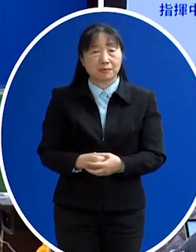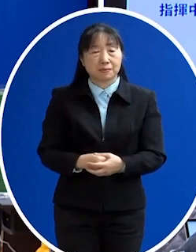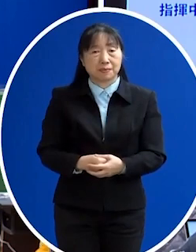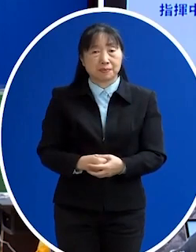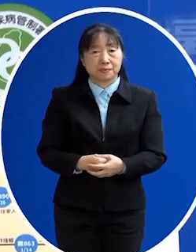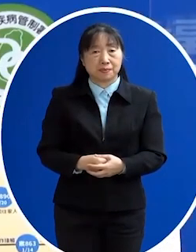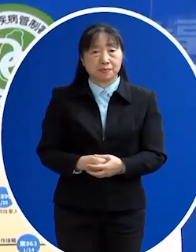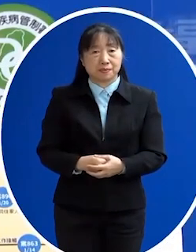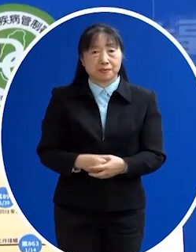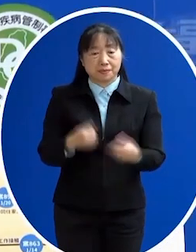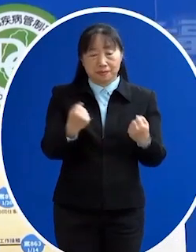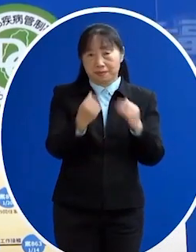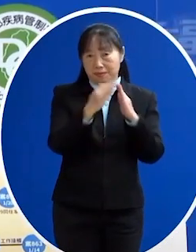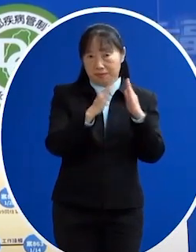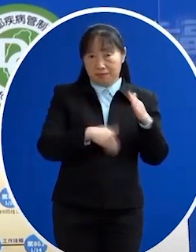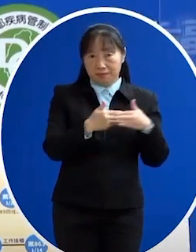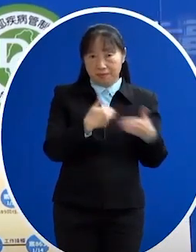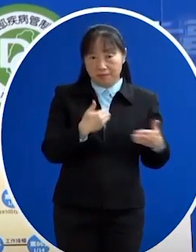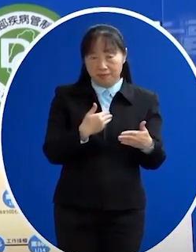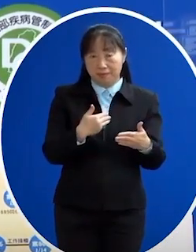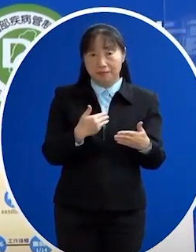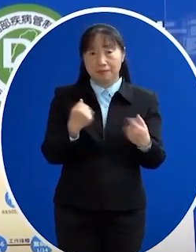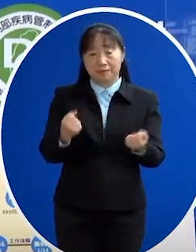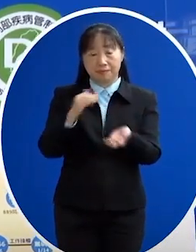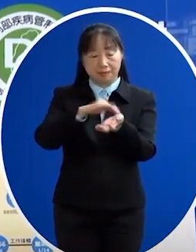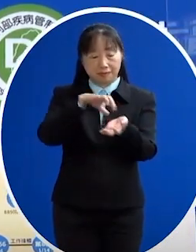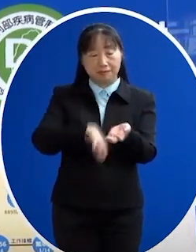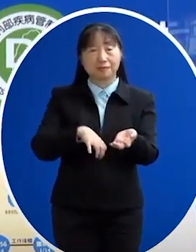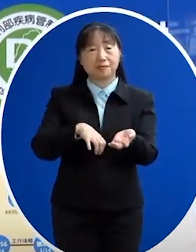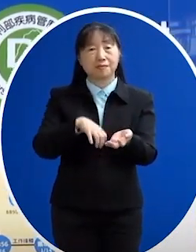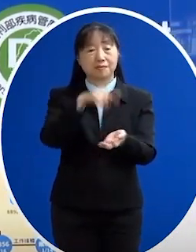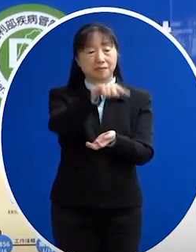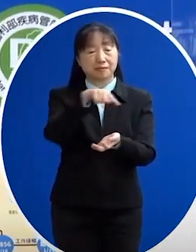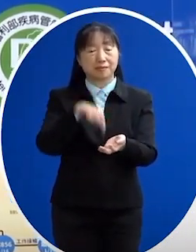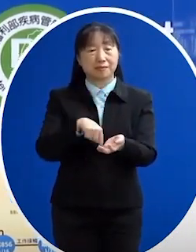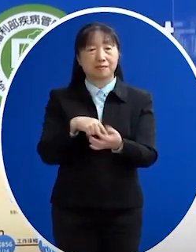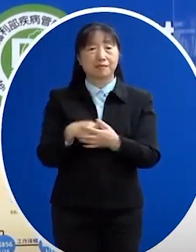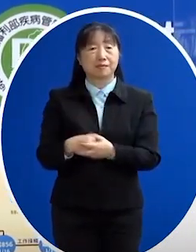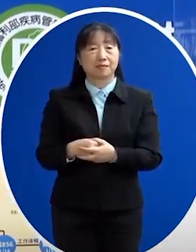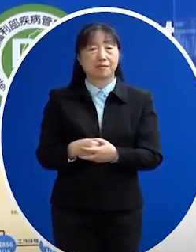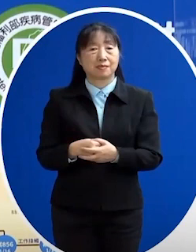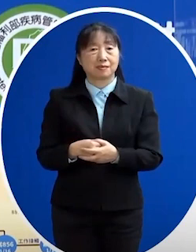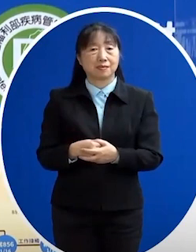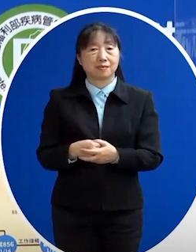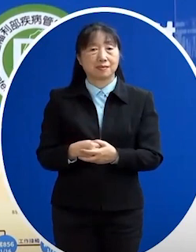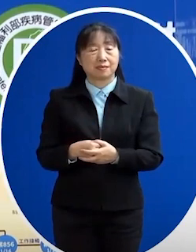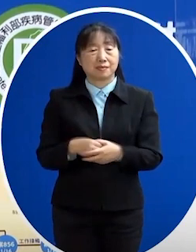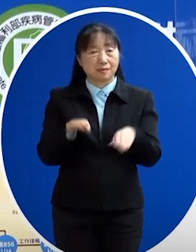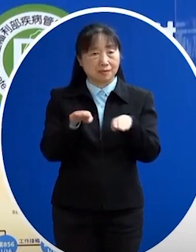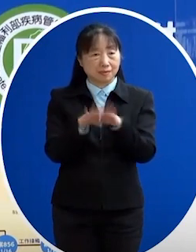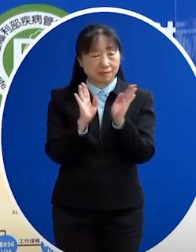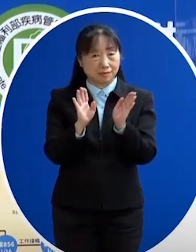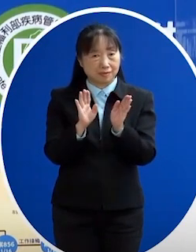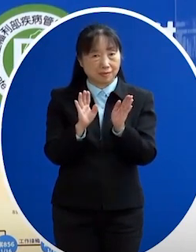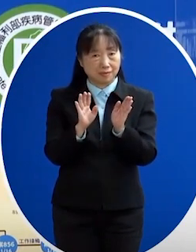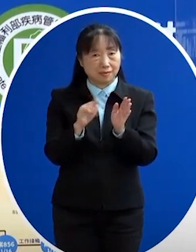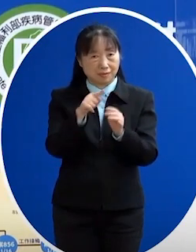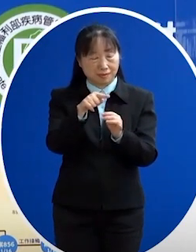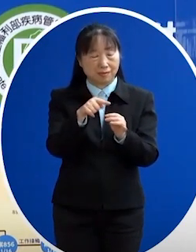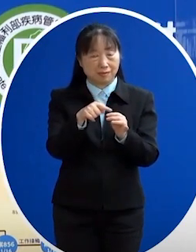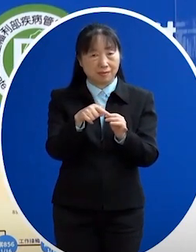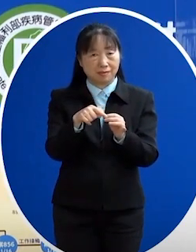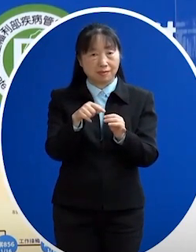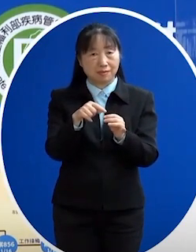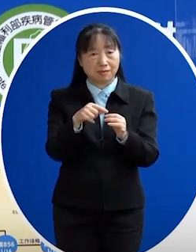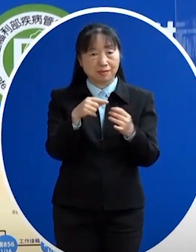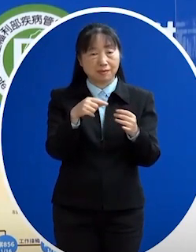在，不管在这居家隔离或在院，哈，在医院里面隔离。好，一开始第一个时间，我们是请